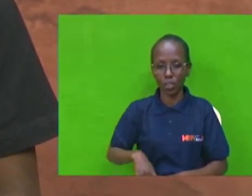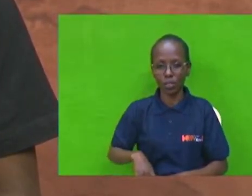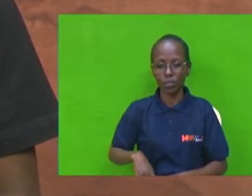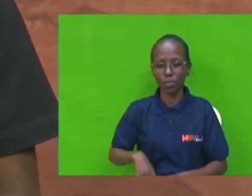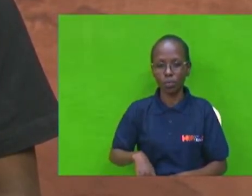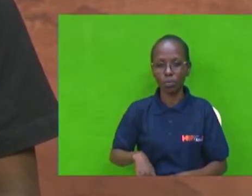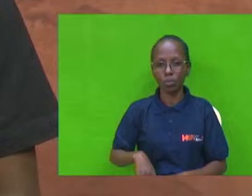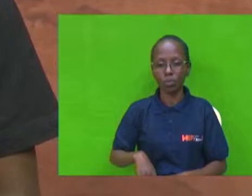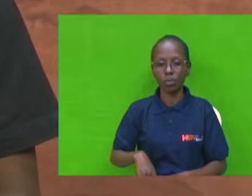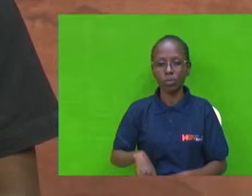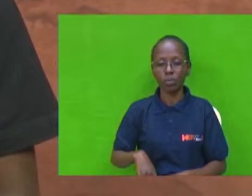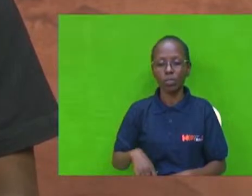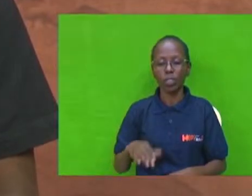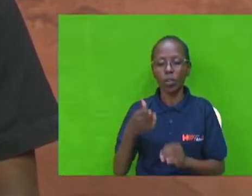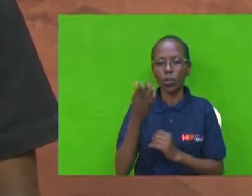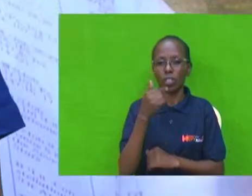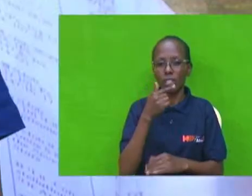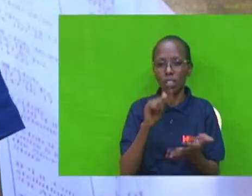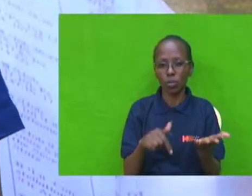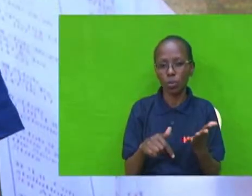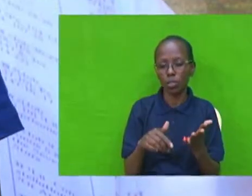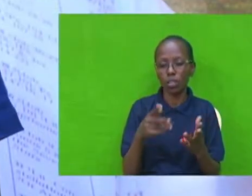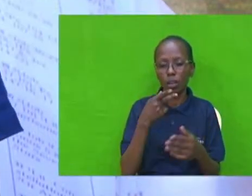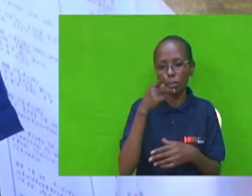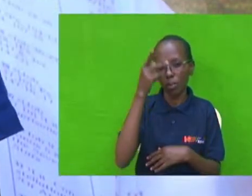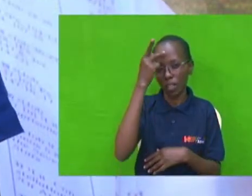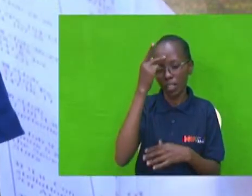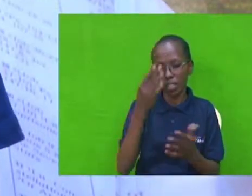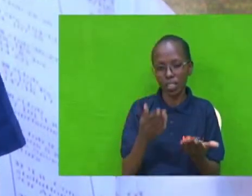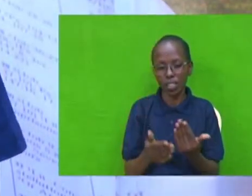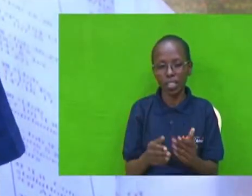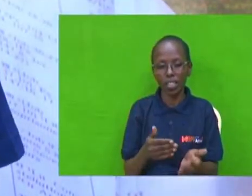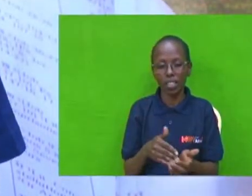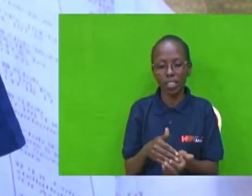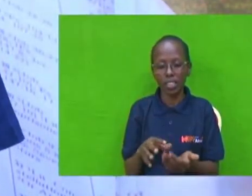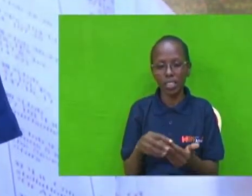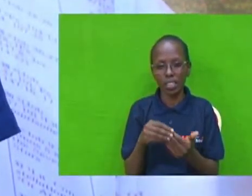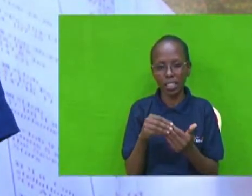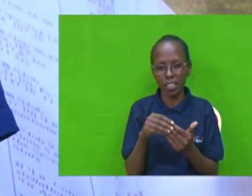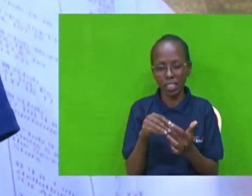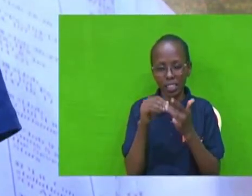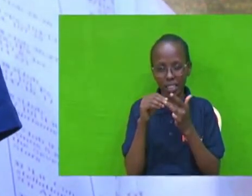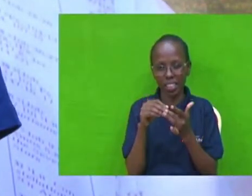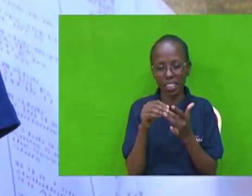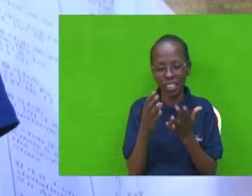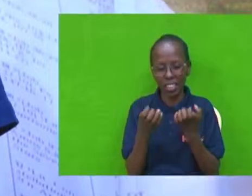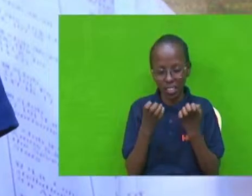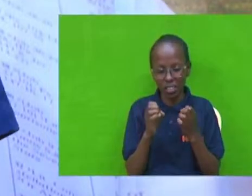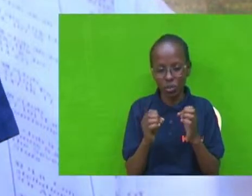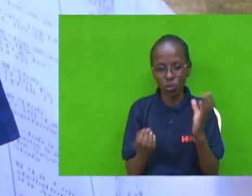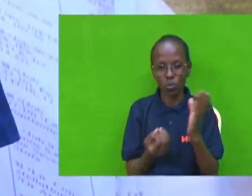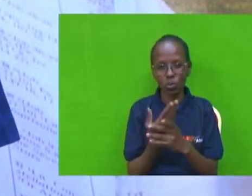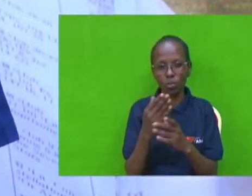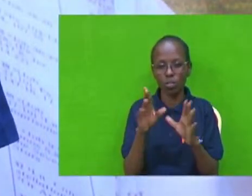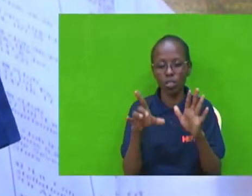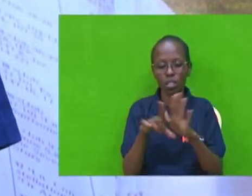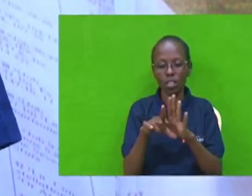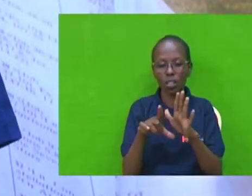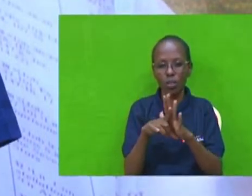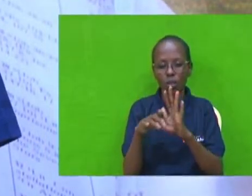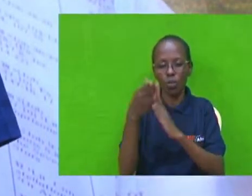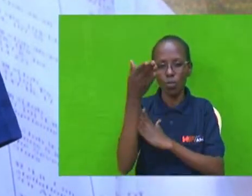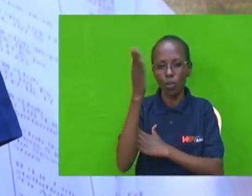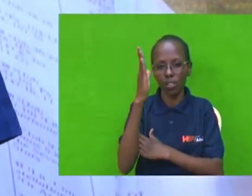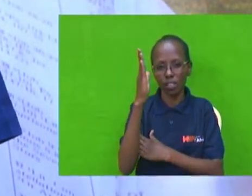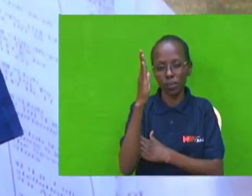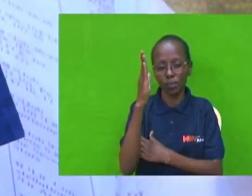Mungu amesema, inafaa mzazi ulee watoto katika kicho cha Bwana ili watembee katika maamrisho yake. Na unajua